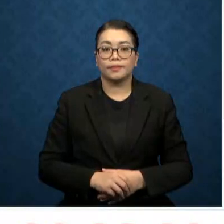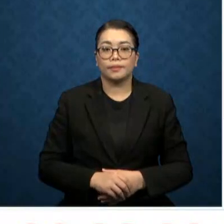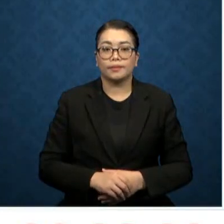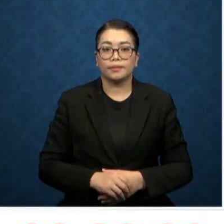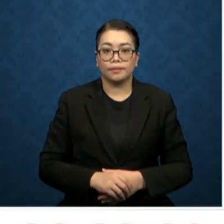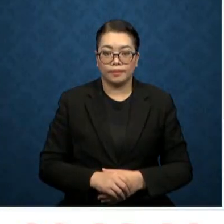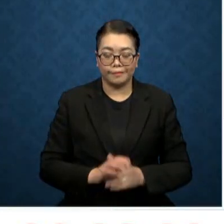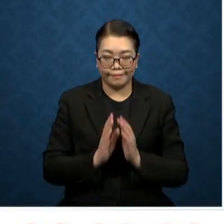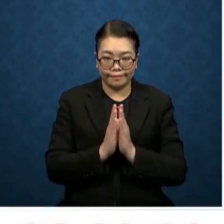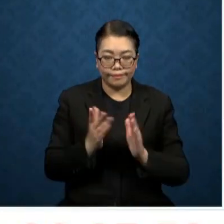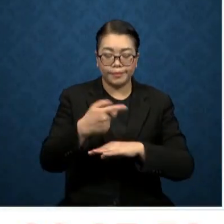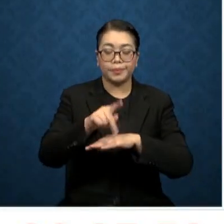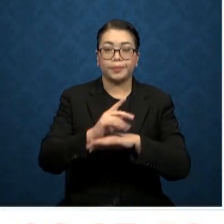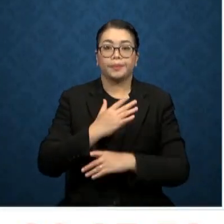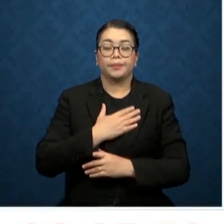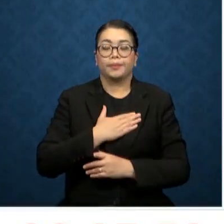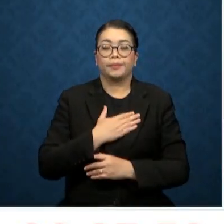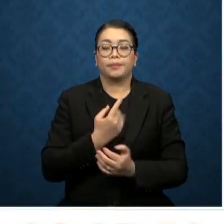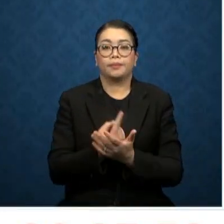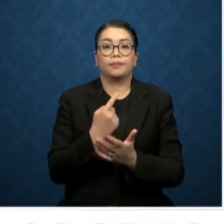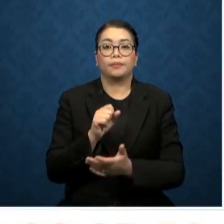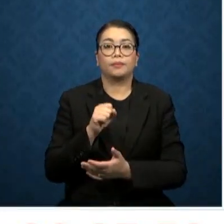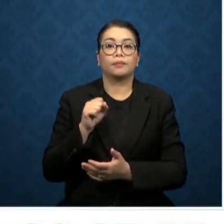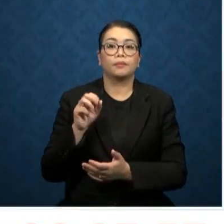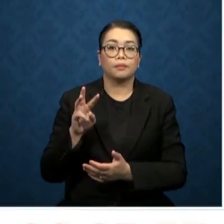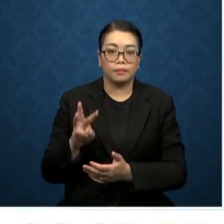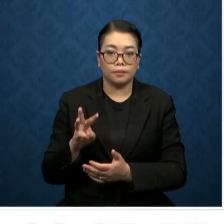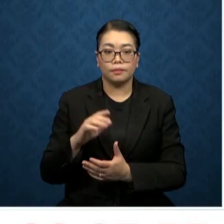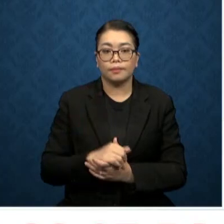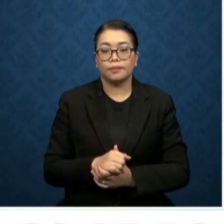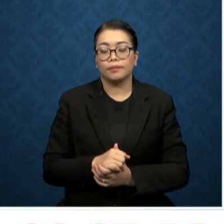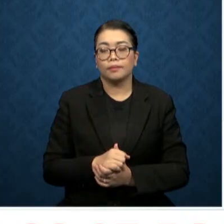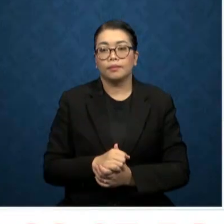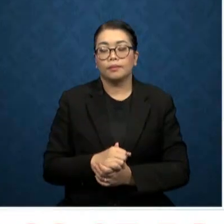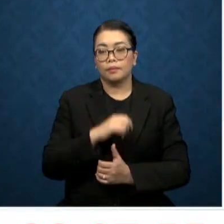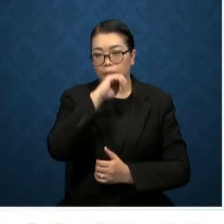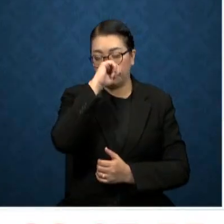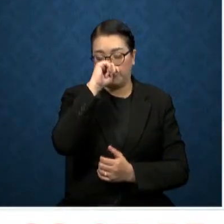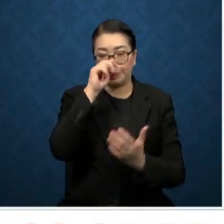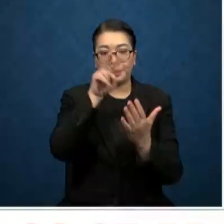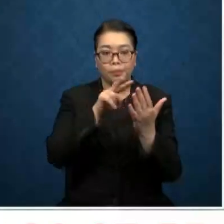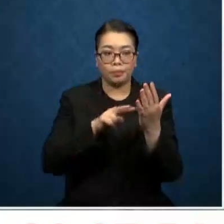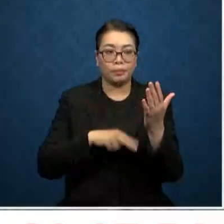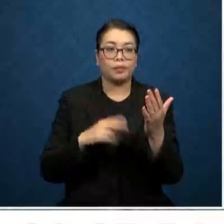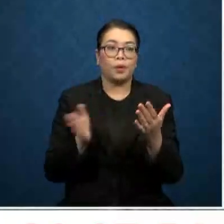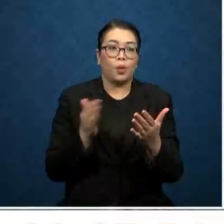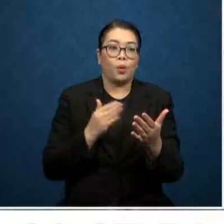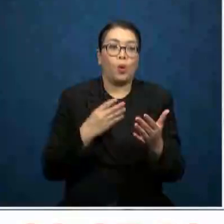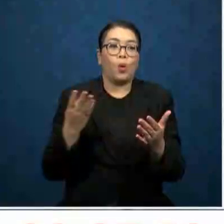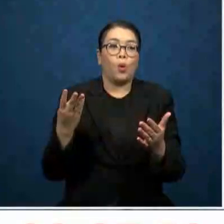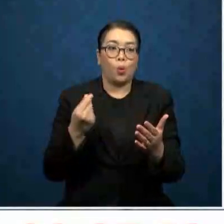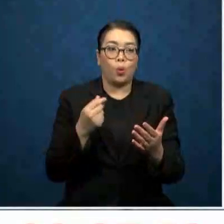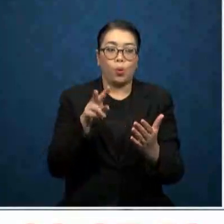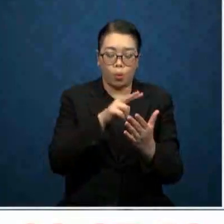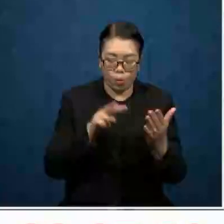ขอบคุณท่านประธานครับเฉลิมชัยเงามสมาชิกวุฒิสภาได้มาอ่านเอกสารเร็วๆที่